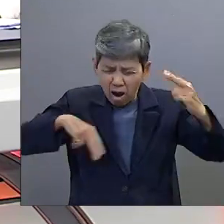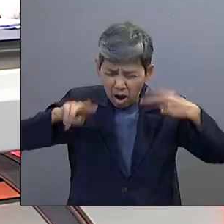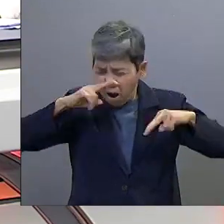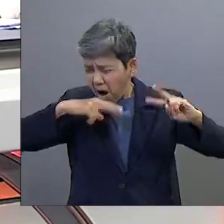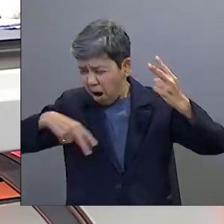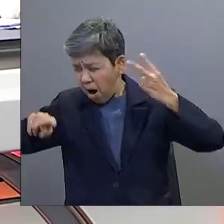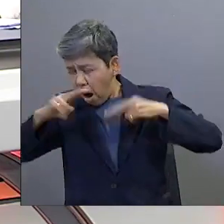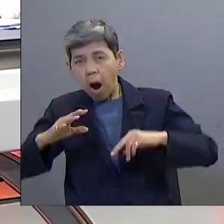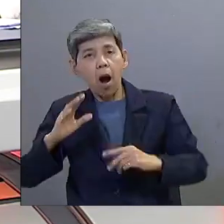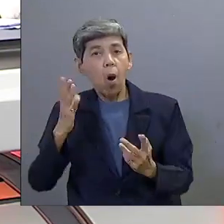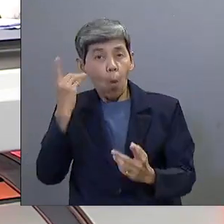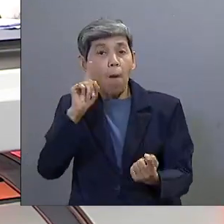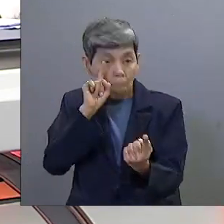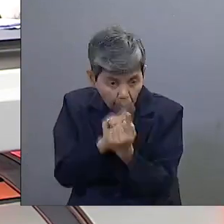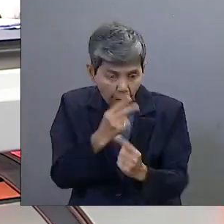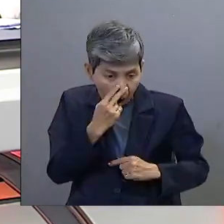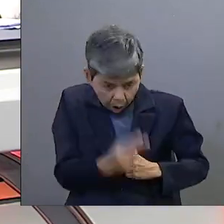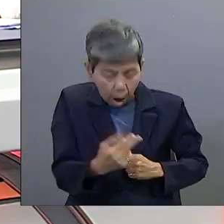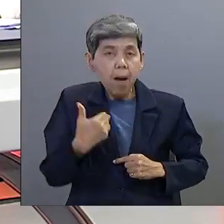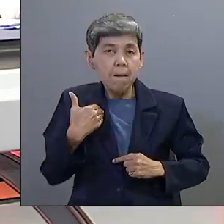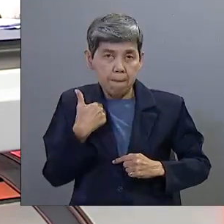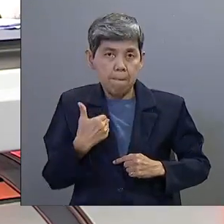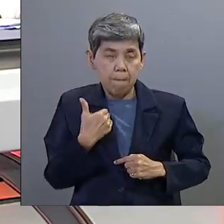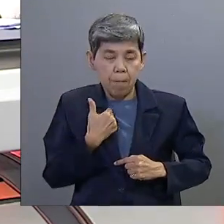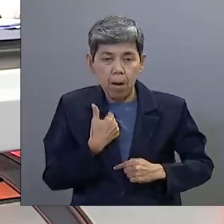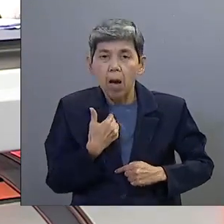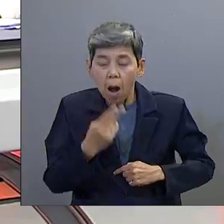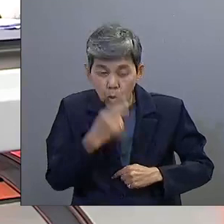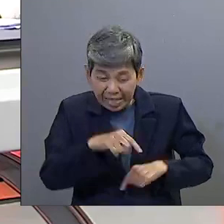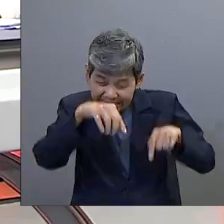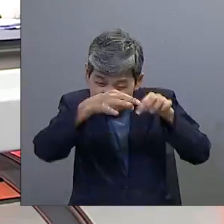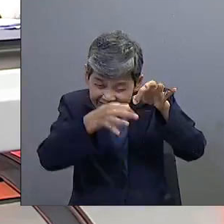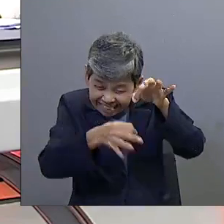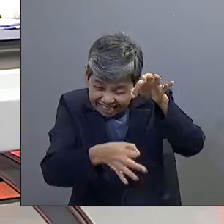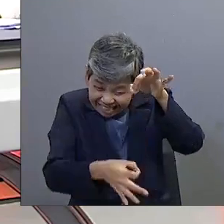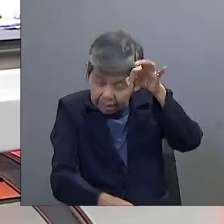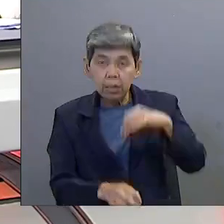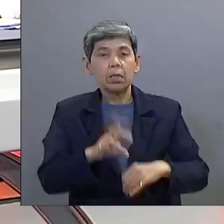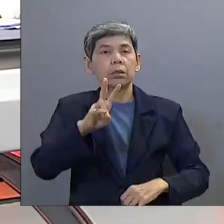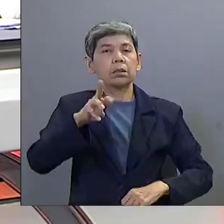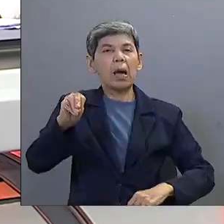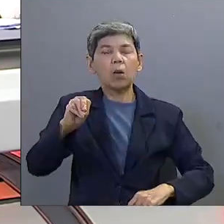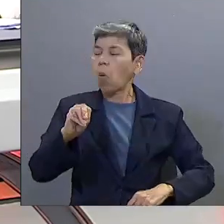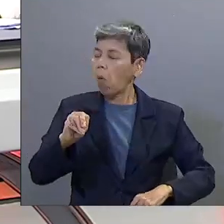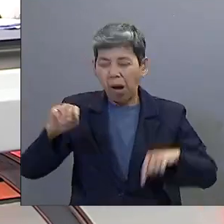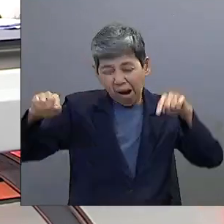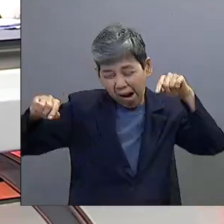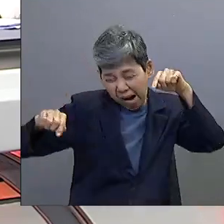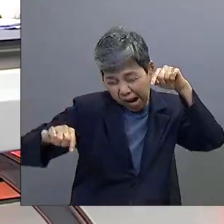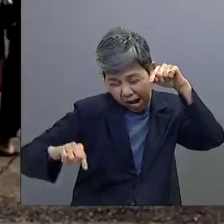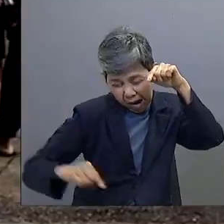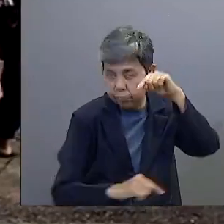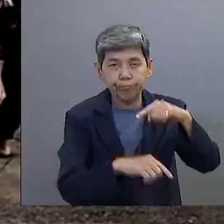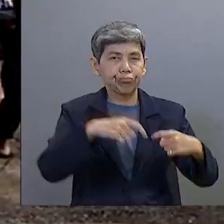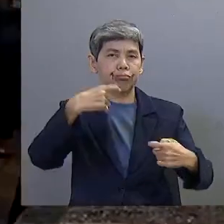ร่างแล้วก็เพิ่งมาพบเมื่อวานนี้หลังจากที่พบว่าพิกัดนั้นอยู่ลึกกว่า 70เมตรแต่ว่ายังไม่สามารถกู้ขึ้นมาได้